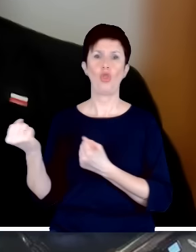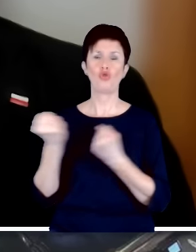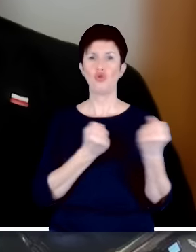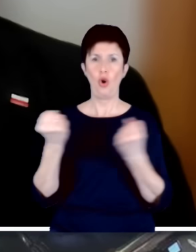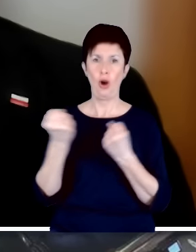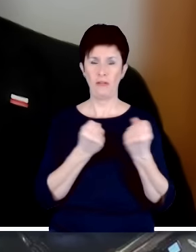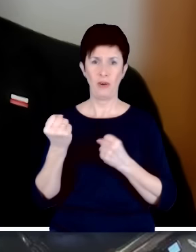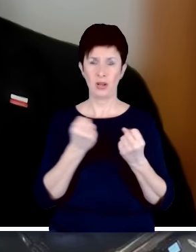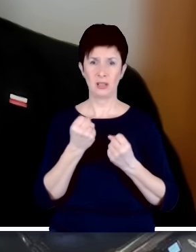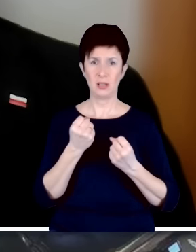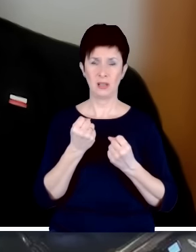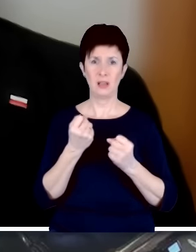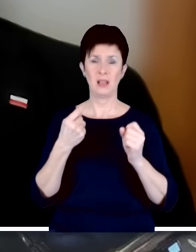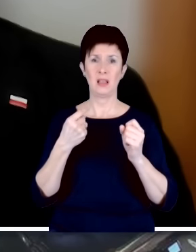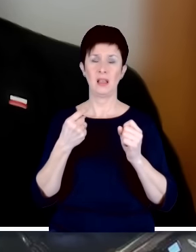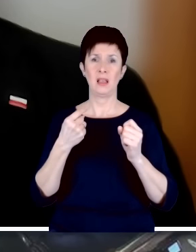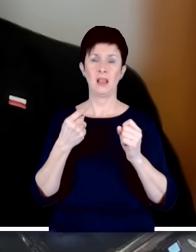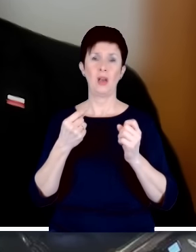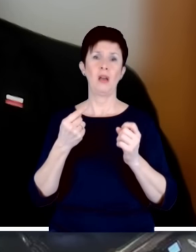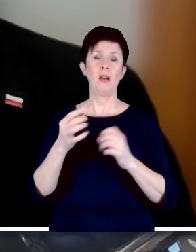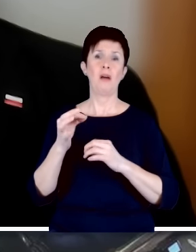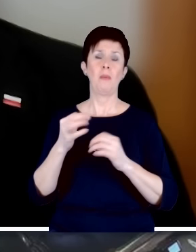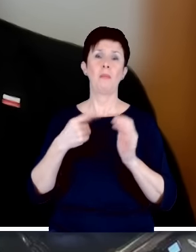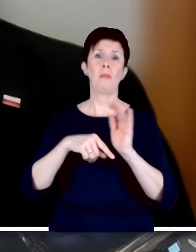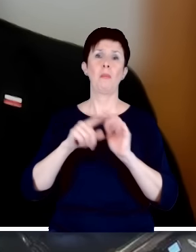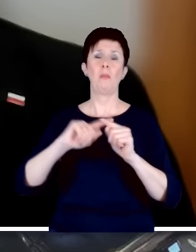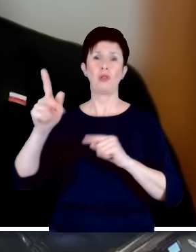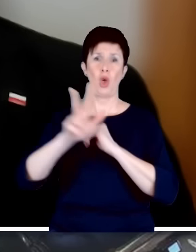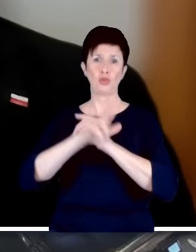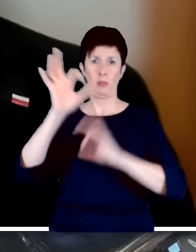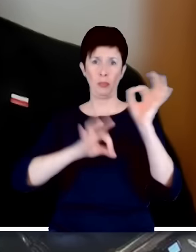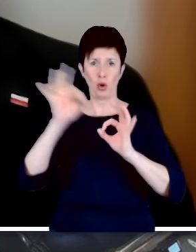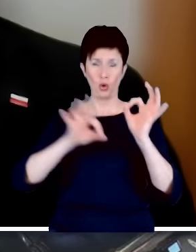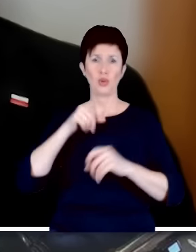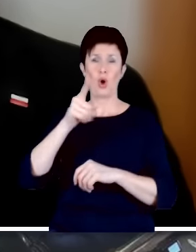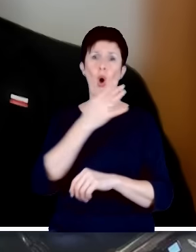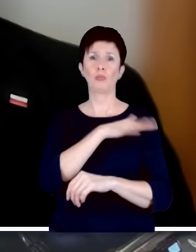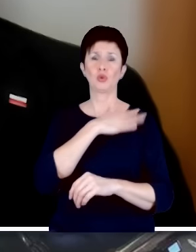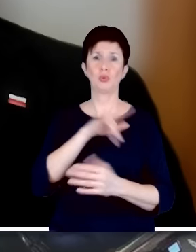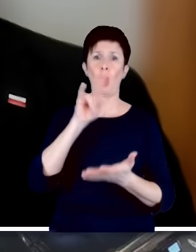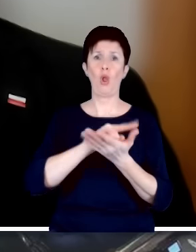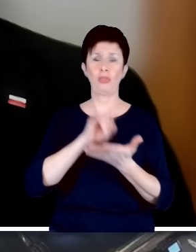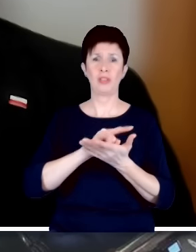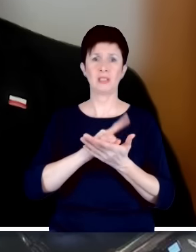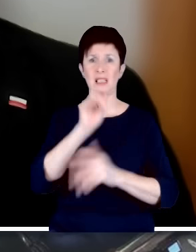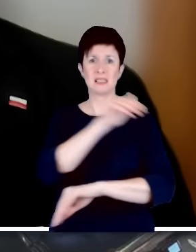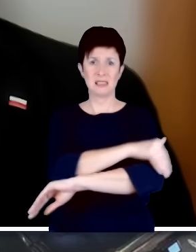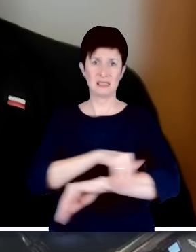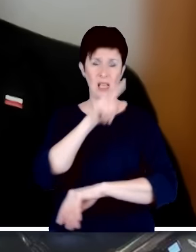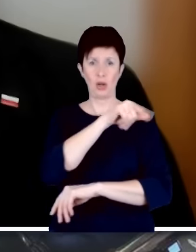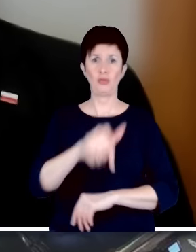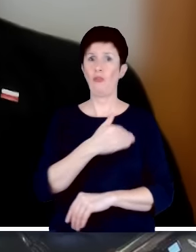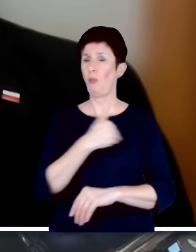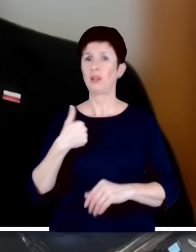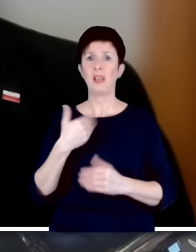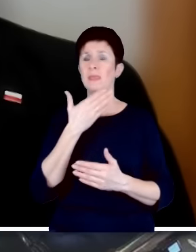potrzeby polskiego rynku obecnie w ponad 80% są obsługiwane przez lotniska poza Polską. Na polskich lotniskach brak ku temu możliwości